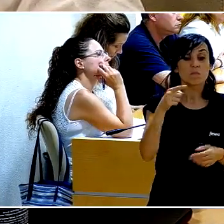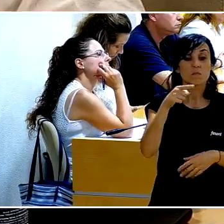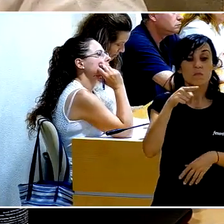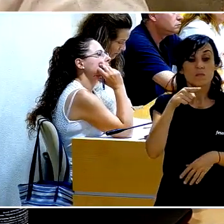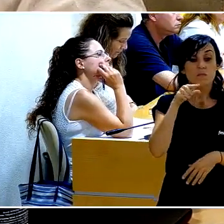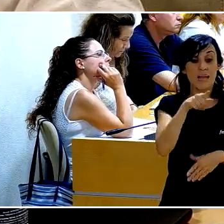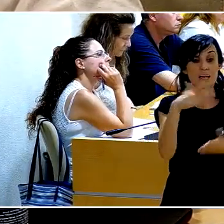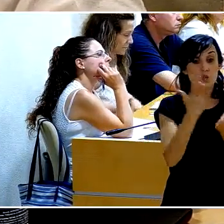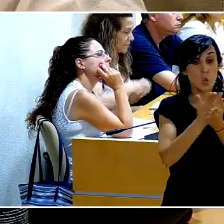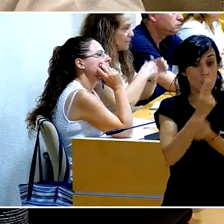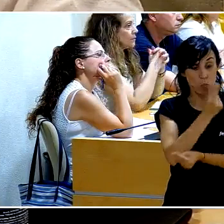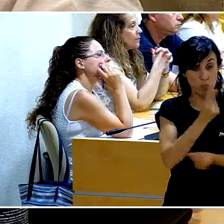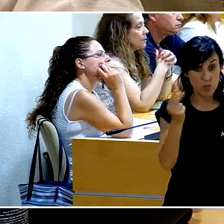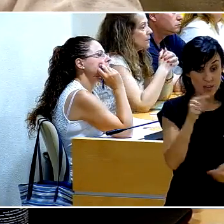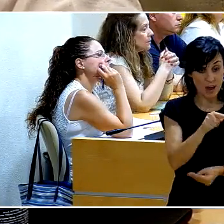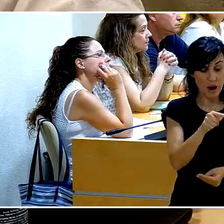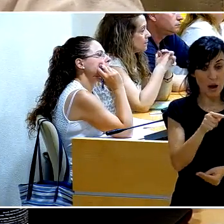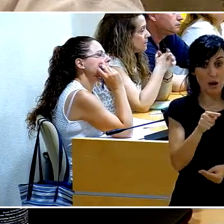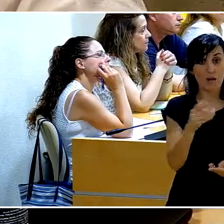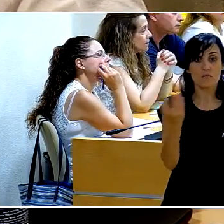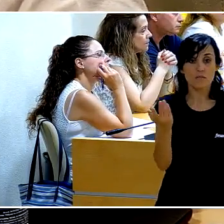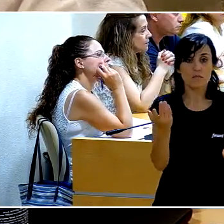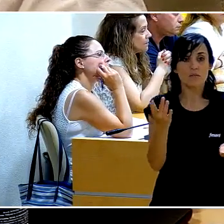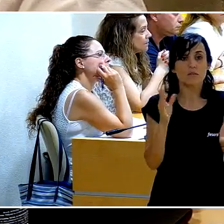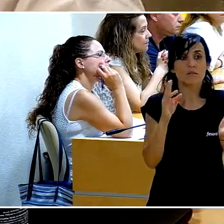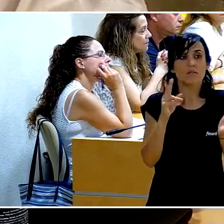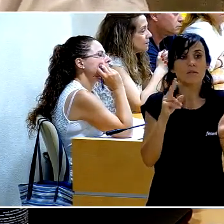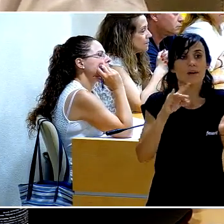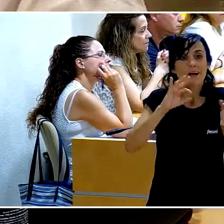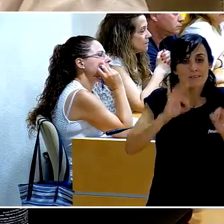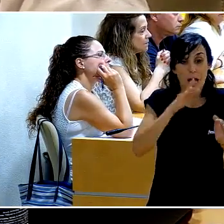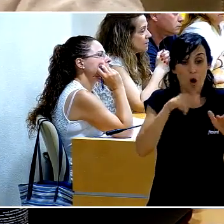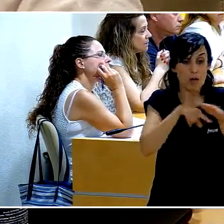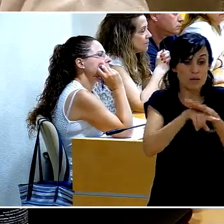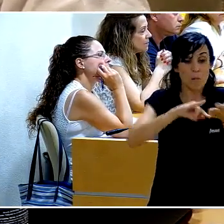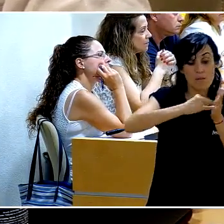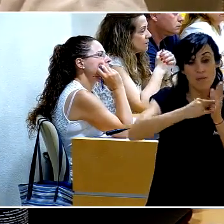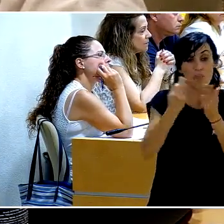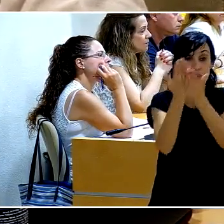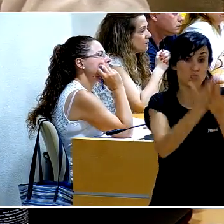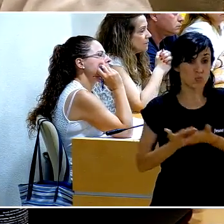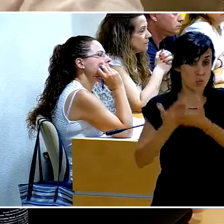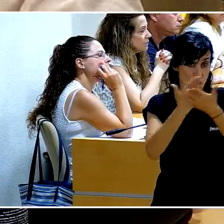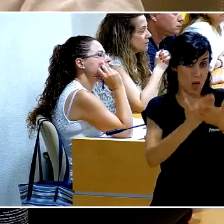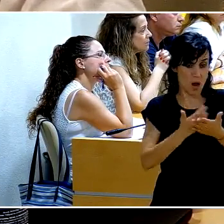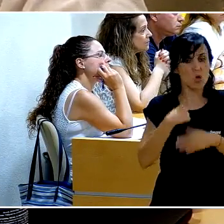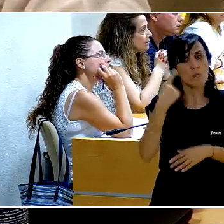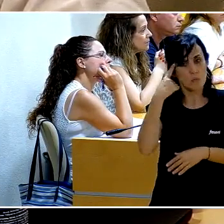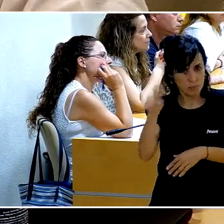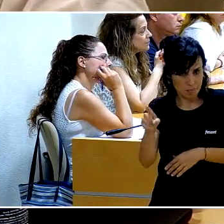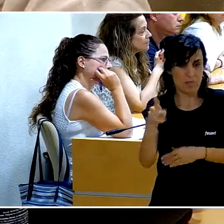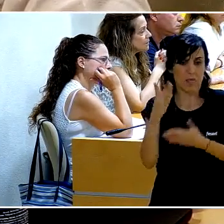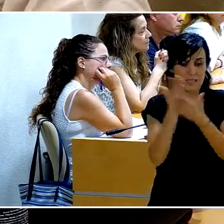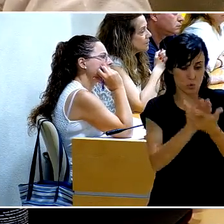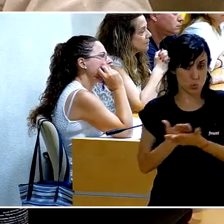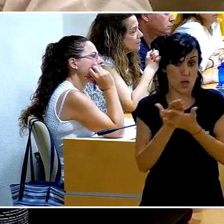Ixa escola pública està en planificació, i l'han d'estudiar des de planificació, i me consta que estan